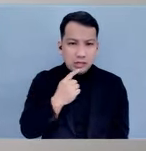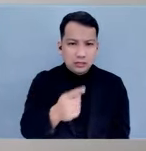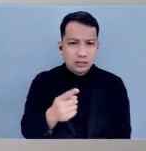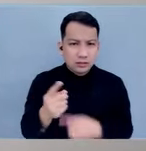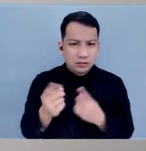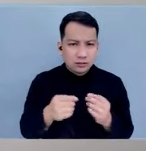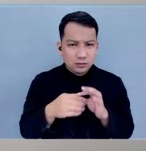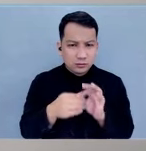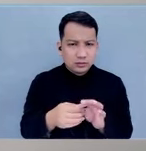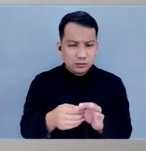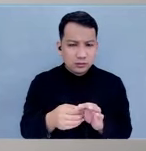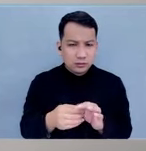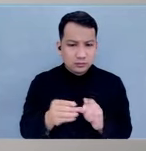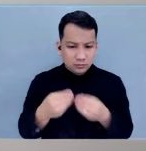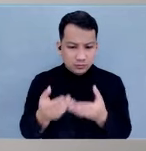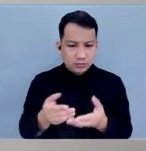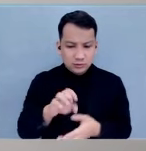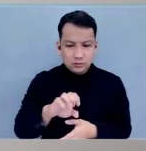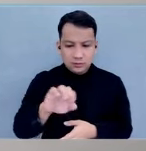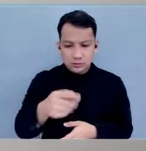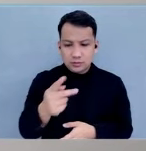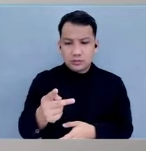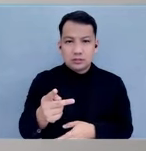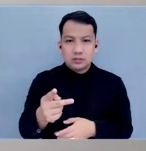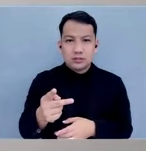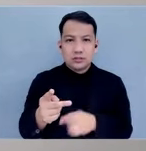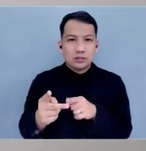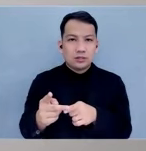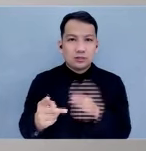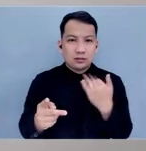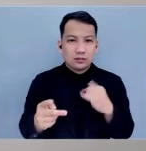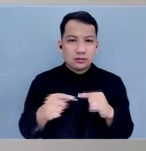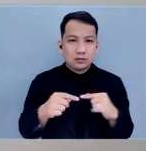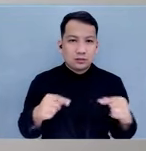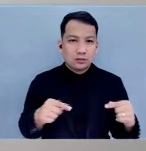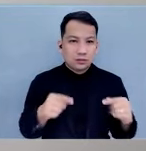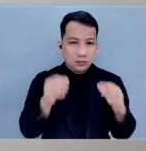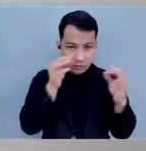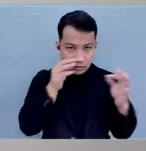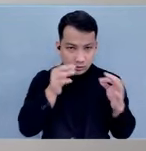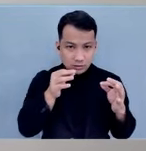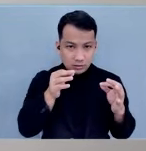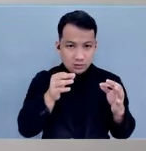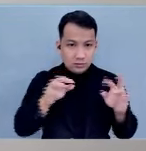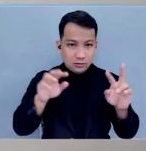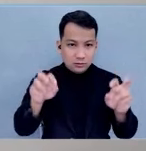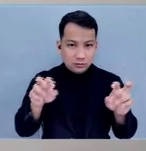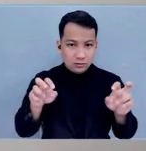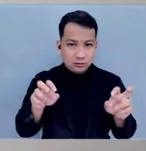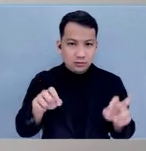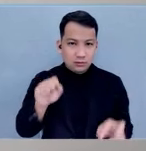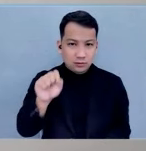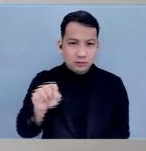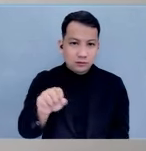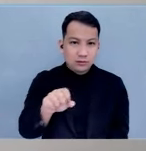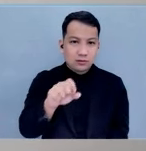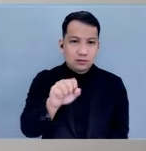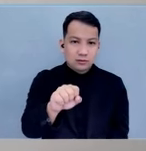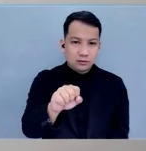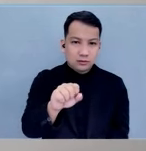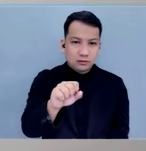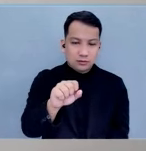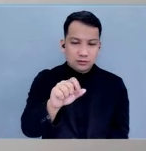extrajudicial killing na campaign against illegal drug in which is Tok-Tok Hangyo,